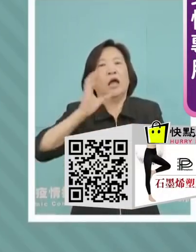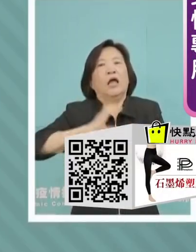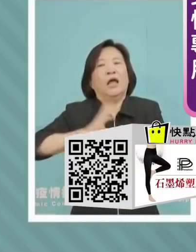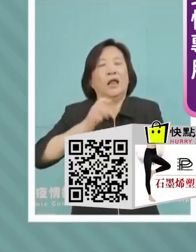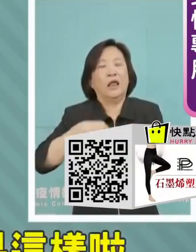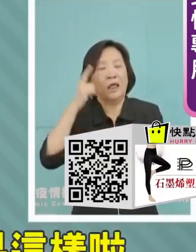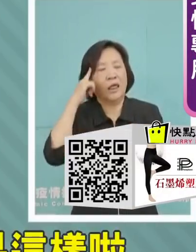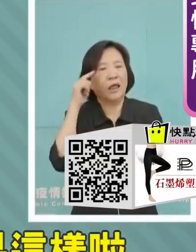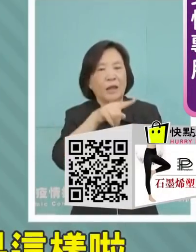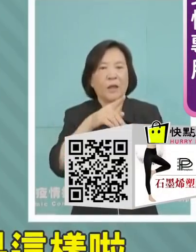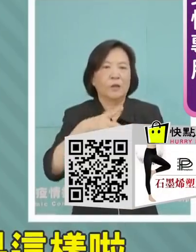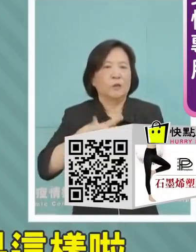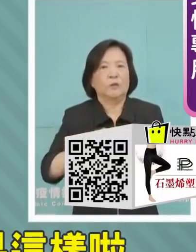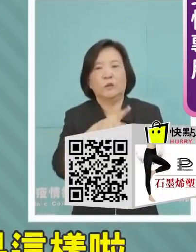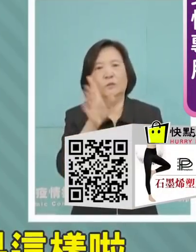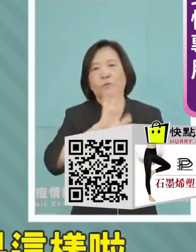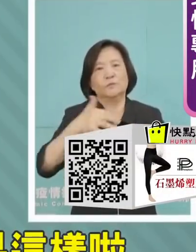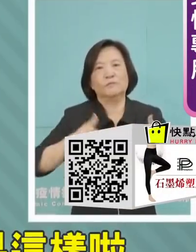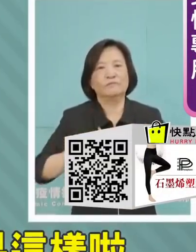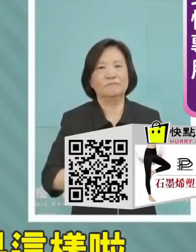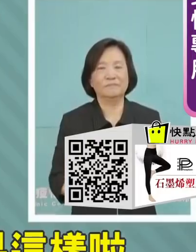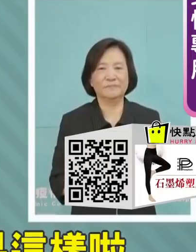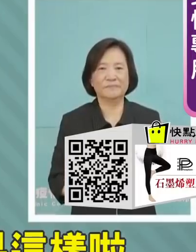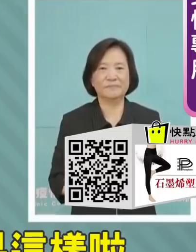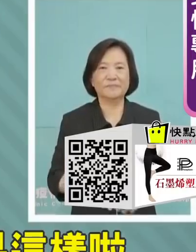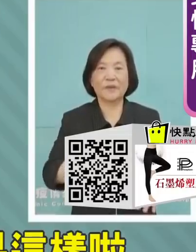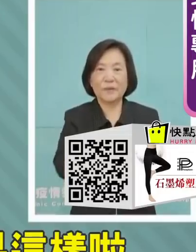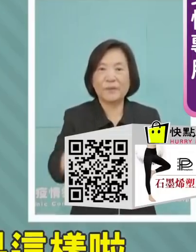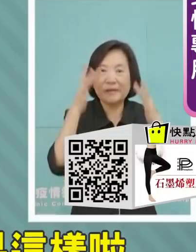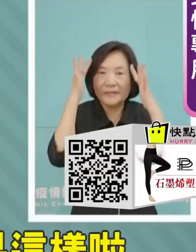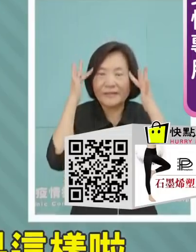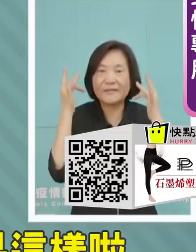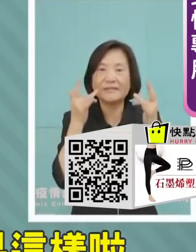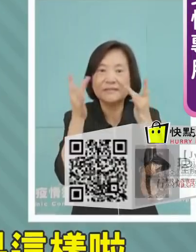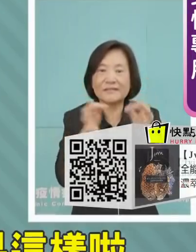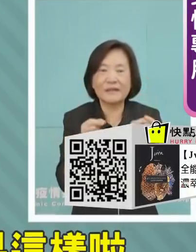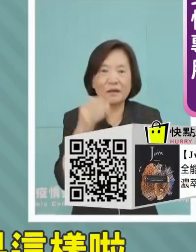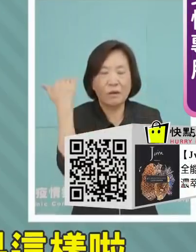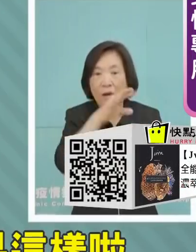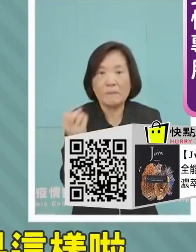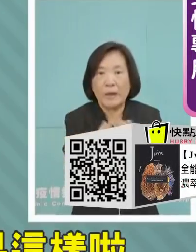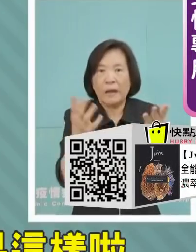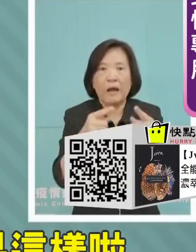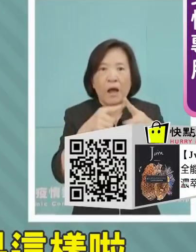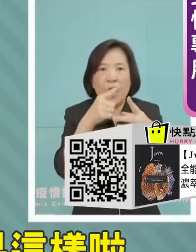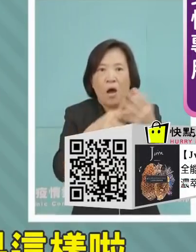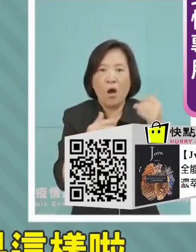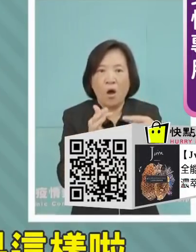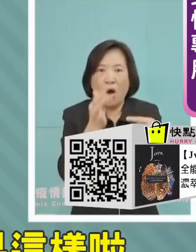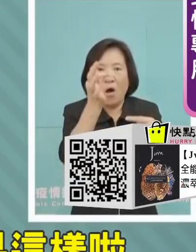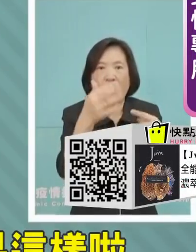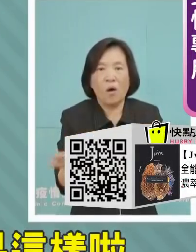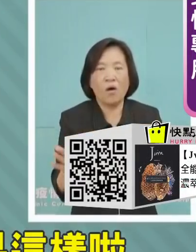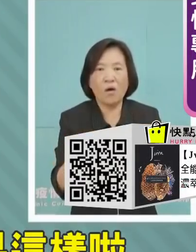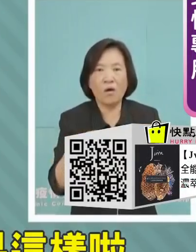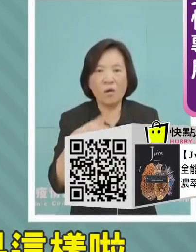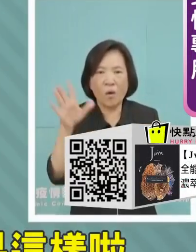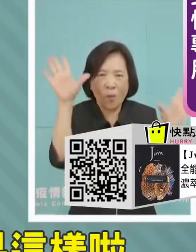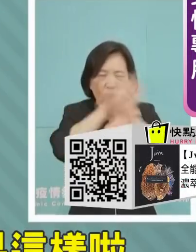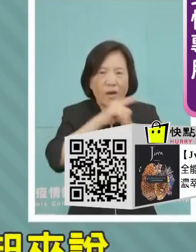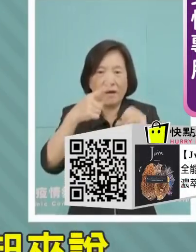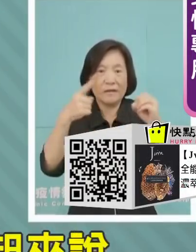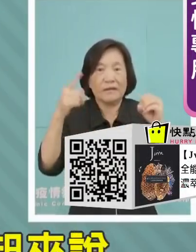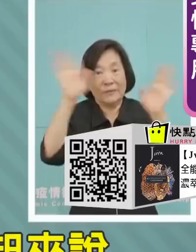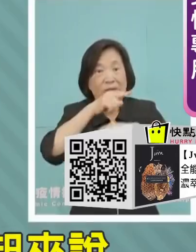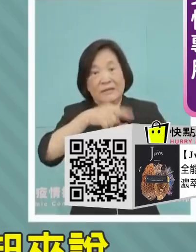兴了。不过至于说那个华南市场，这个是这样的，这出事了，你知道哦，这晚上1点被叫